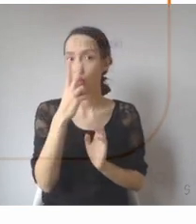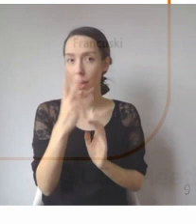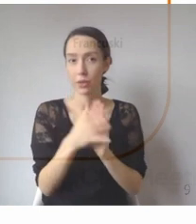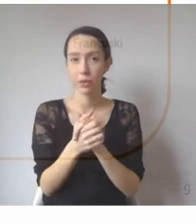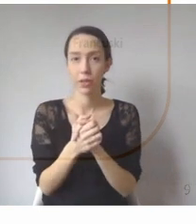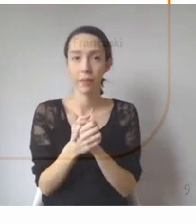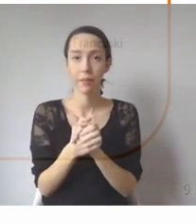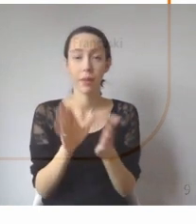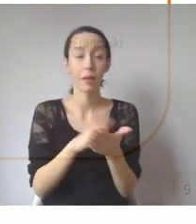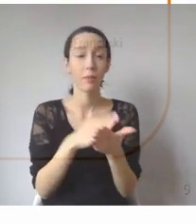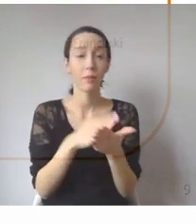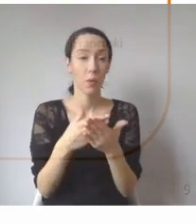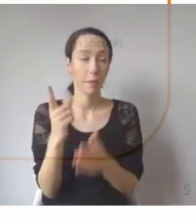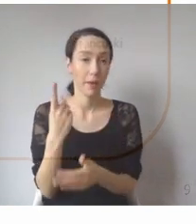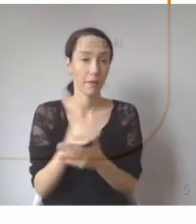Zobaczcie, to jest przykład numer jeden.